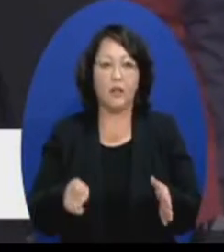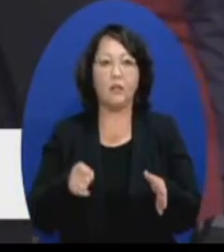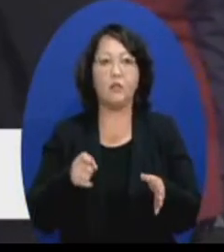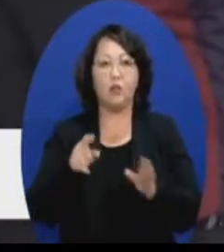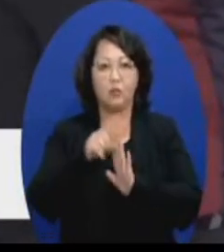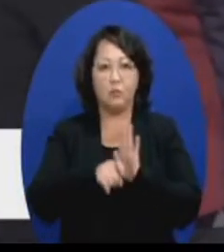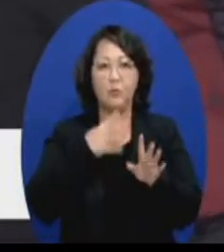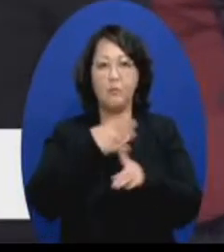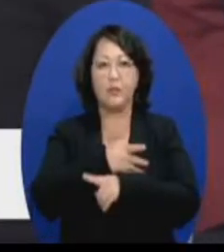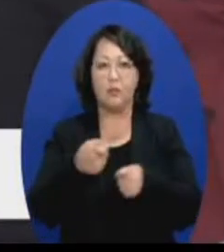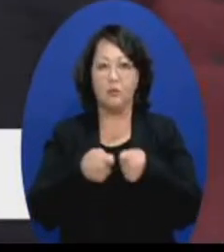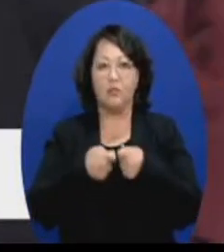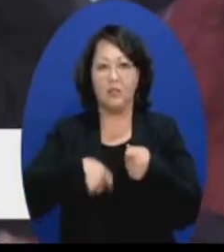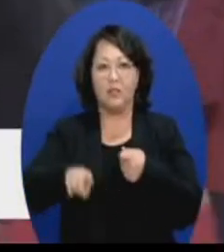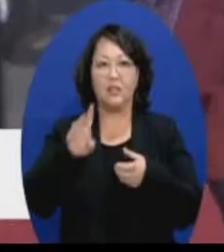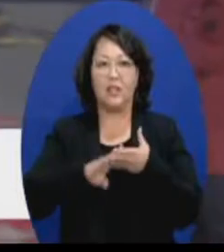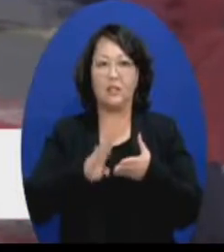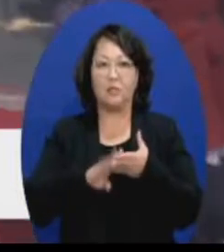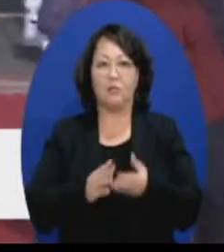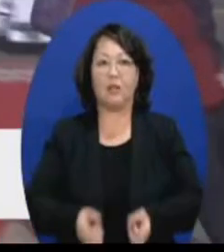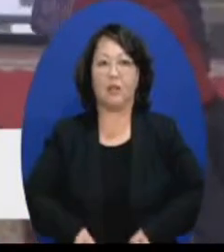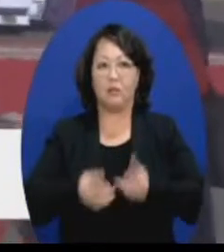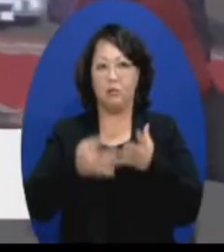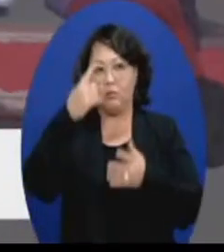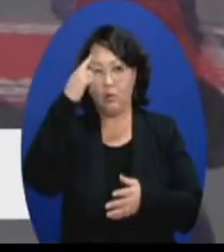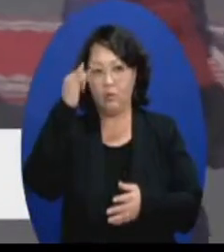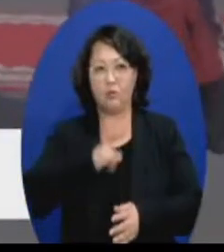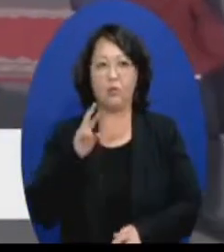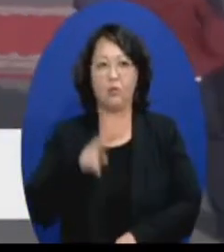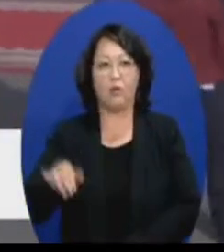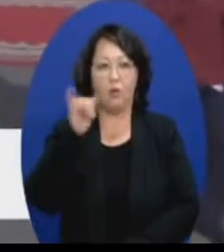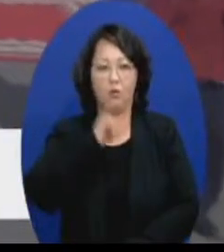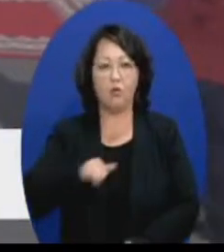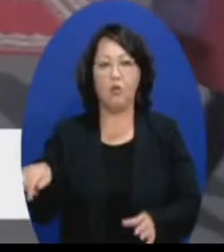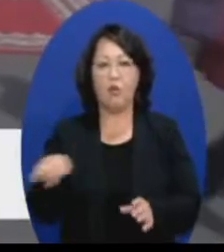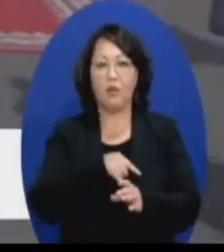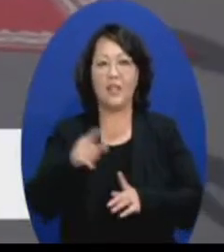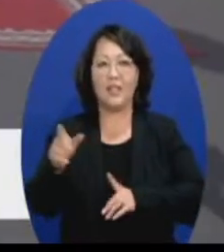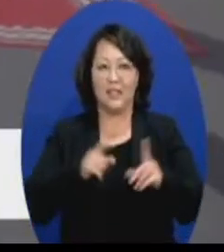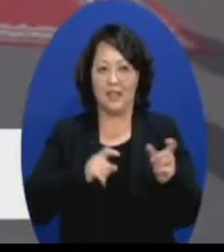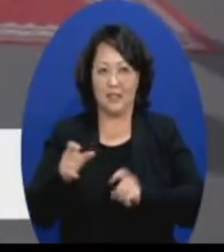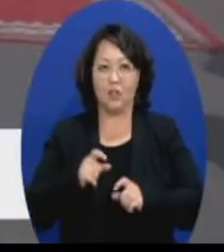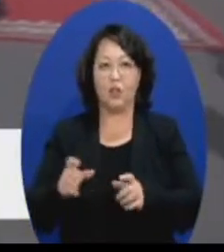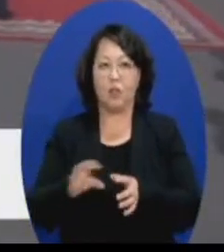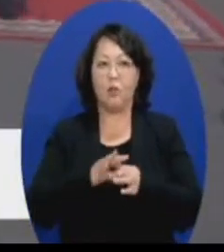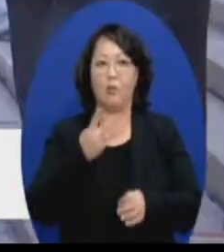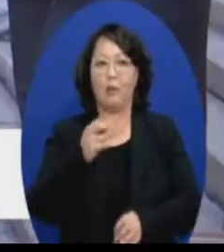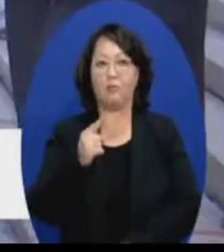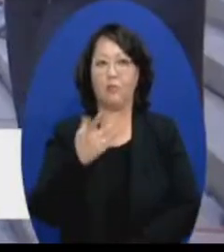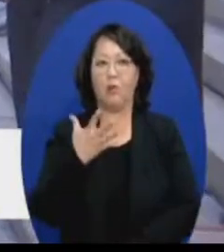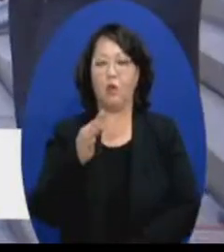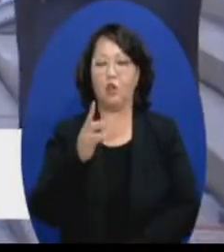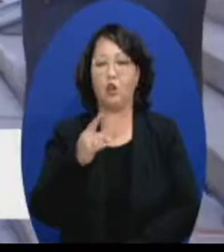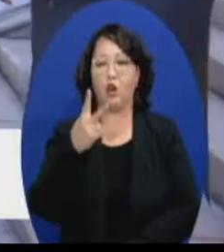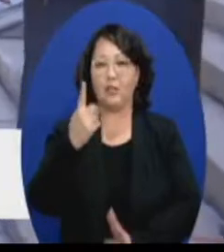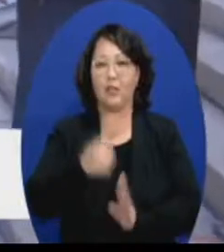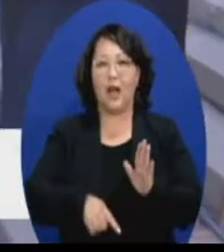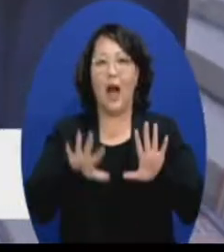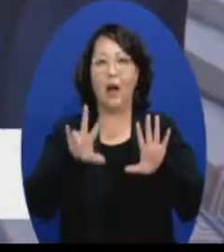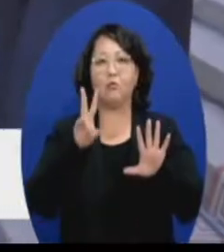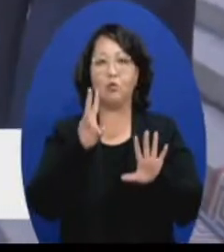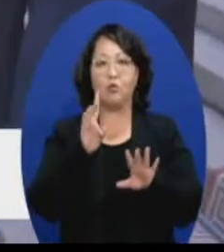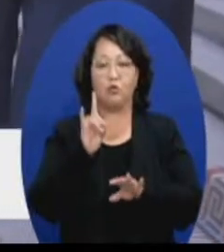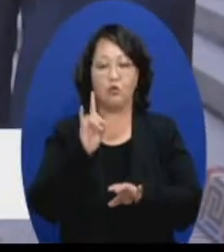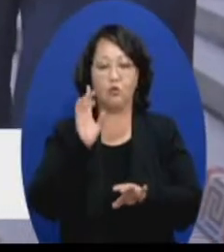хөтөлбөрийн биелэлтийн танилцуулгыг гаргасан. Монгол-Японы хооронд эдийн засгийн түншлэлийн хилэлцээрийг 2015 оны 2-р сарын 10-ны